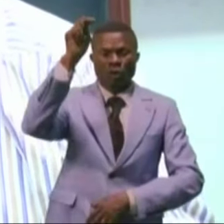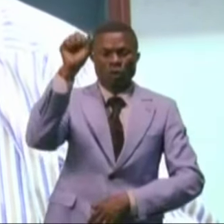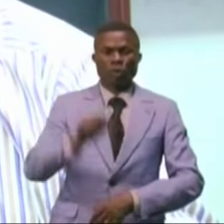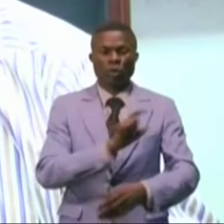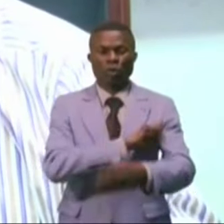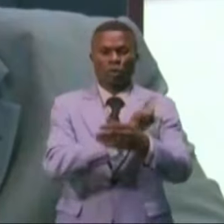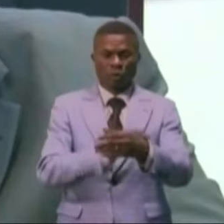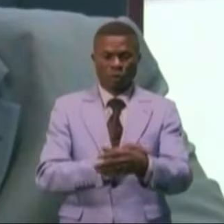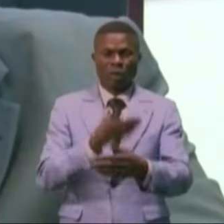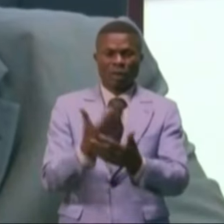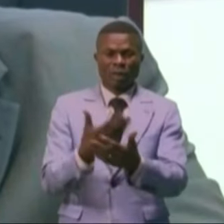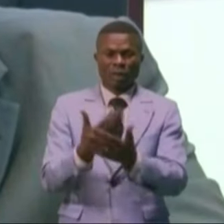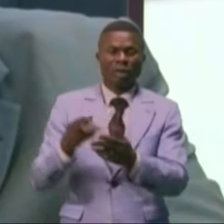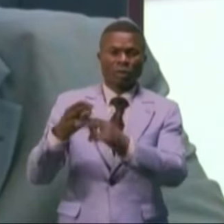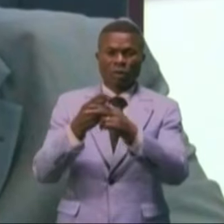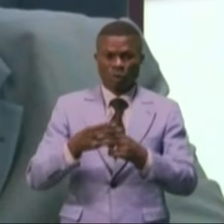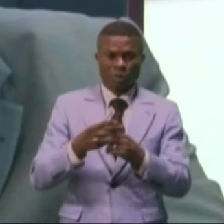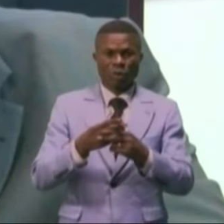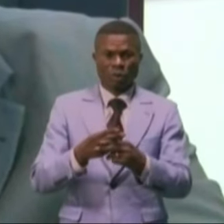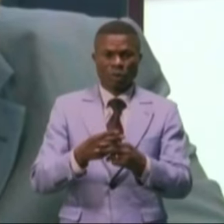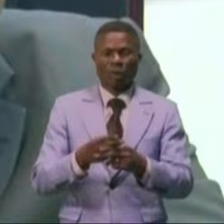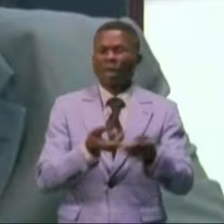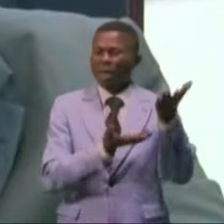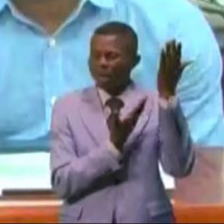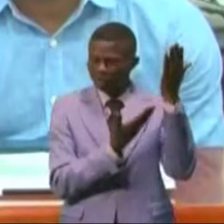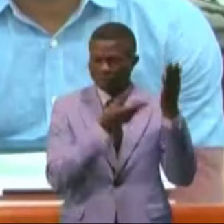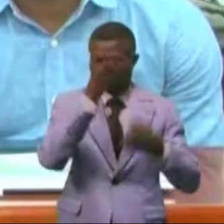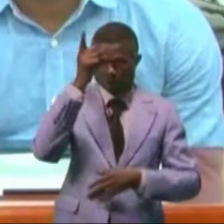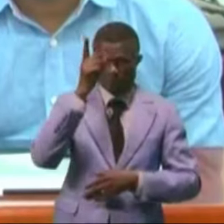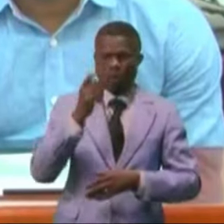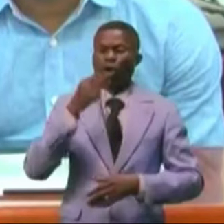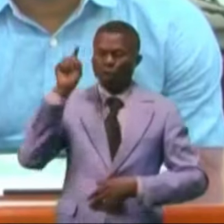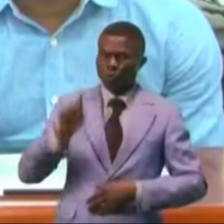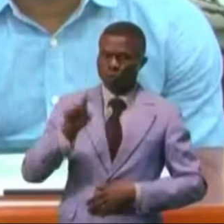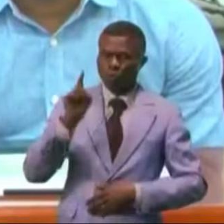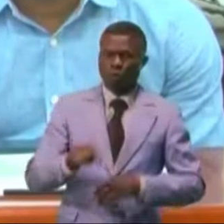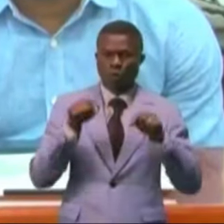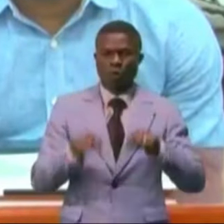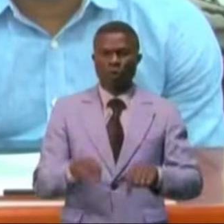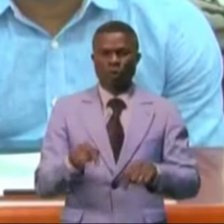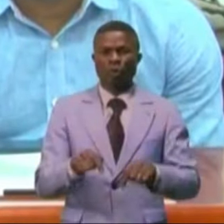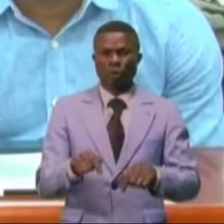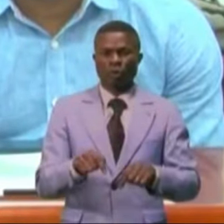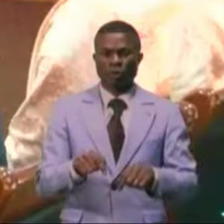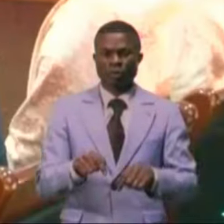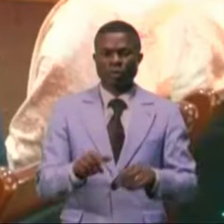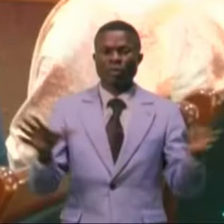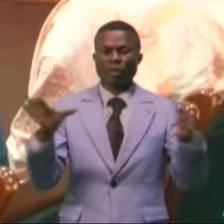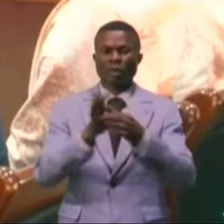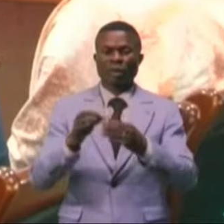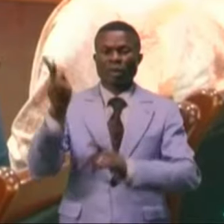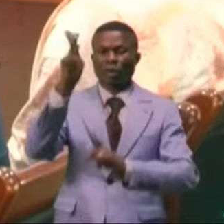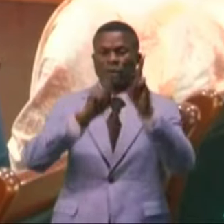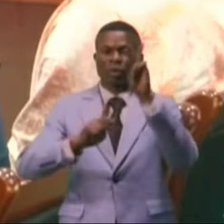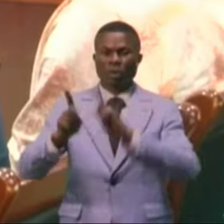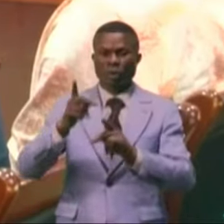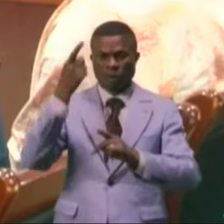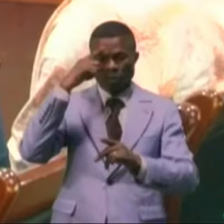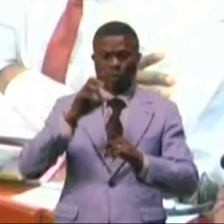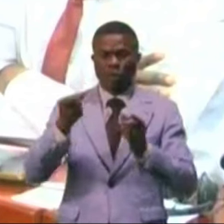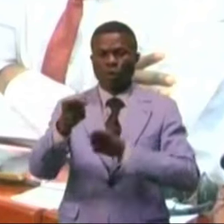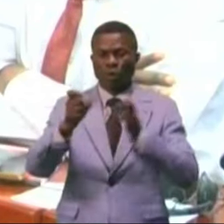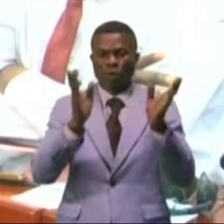Des urgences sécuritaires prioritaires s'imposent aujourd'hui et l'Alliance citoyenne pour la